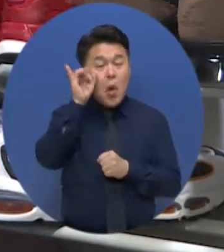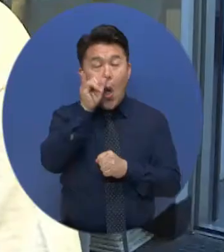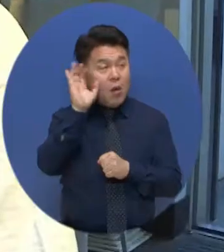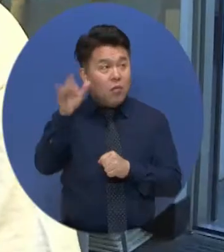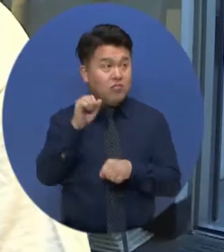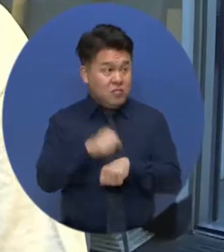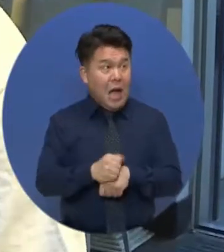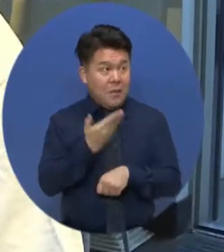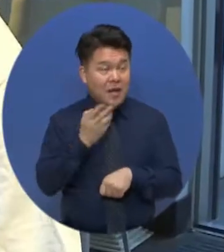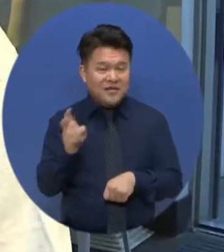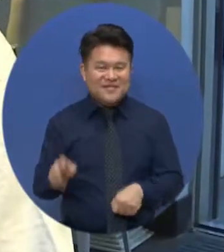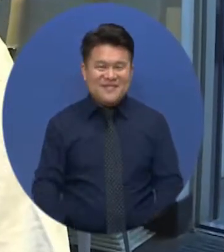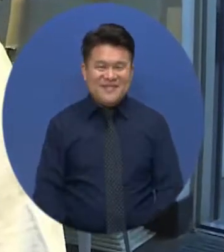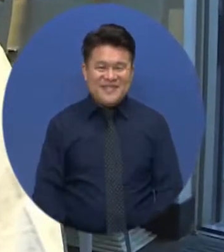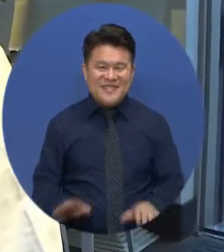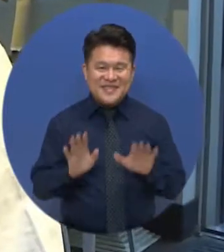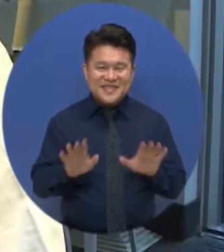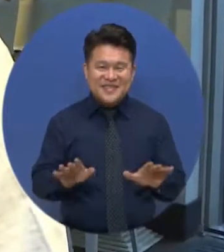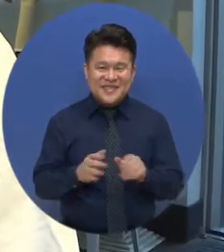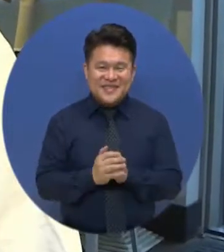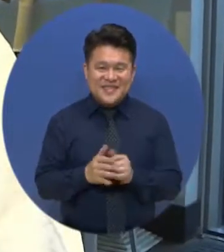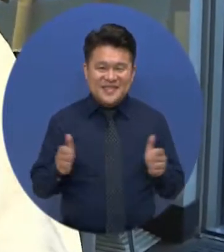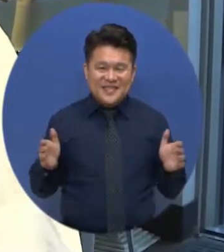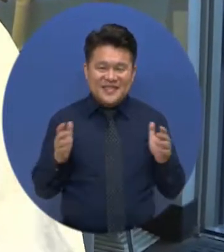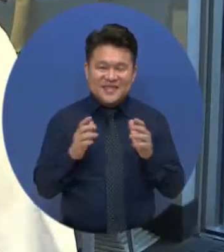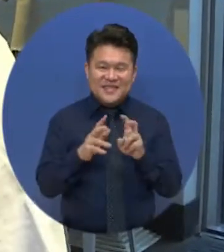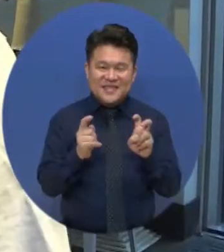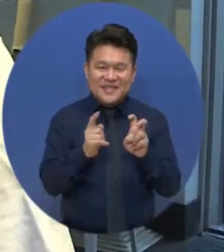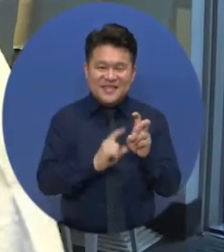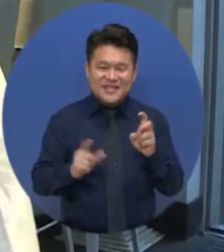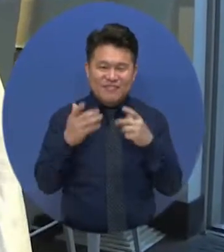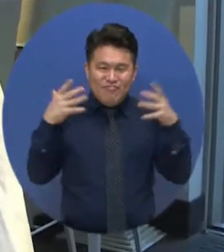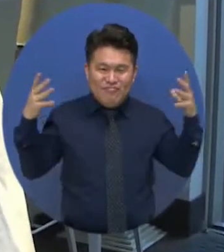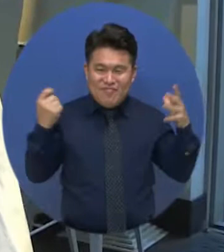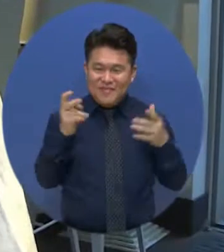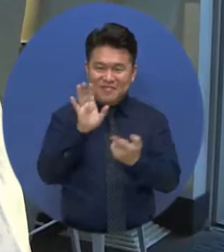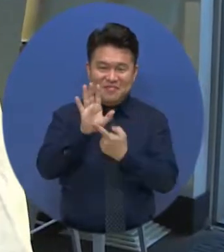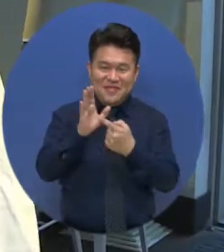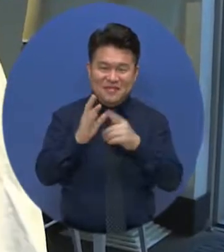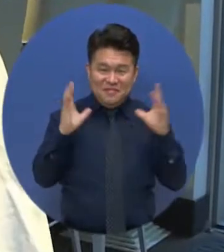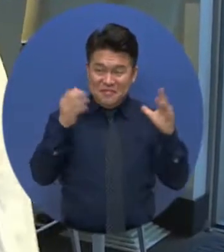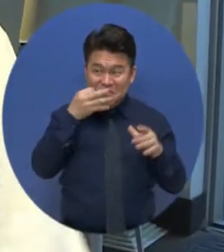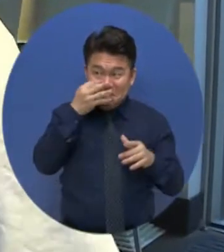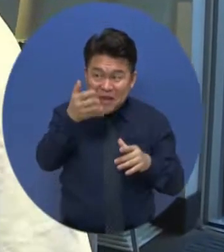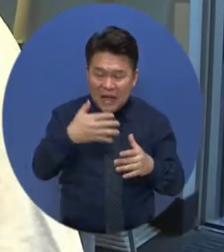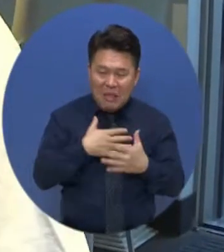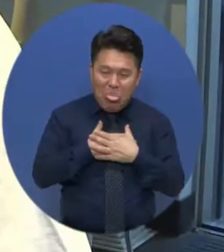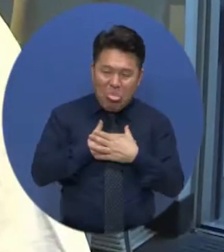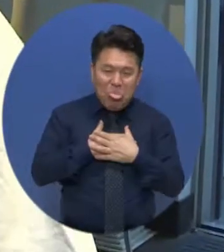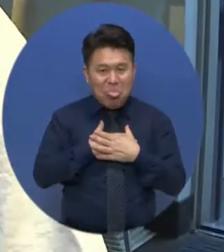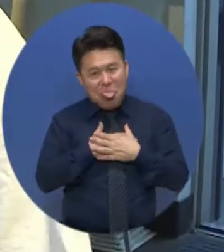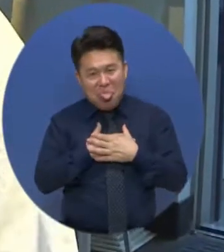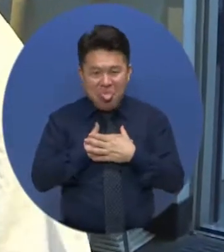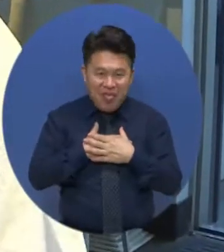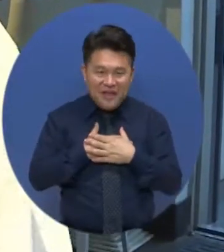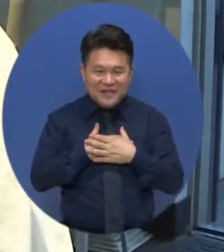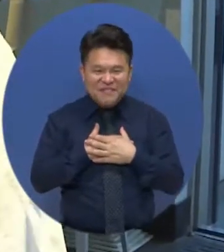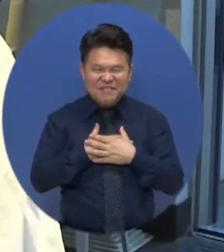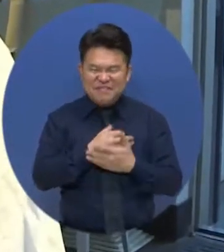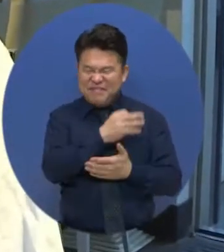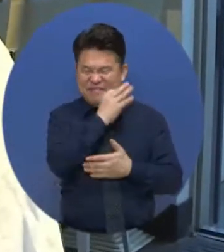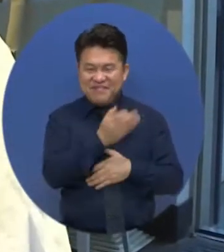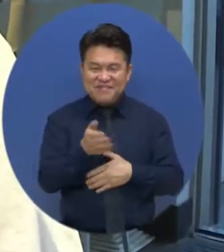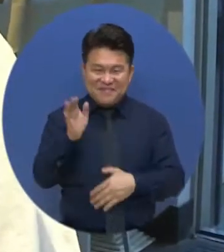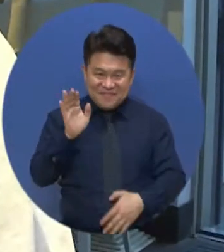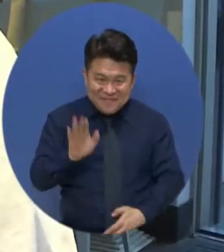좀. 지금 한 20kg 정도 떠가지고 방송에 이렇게 공개적으로 좀 이런 모습을 보여드리는 게 약간은